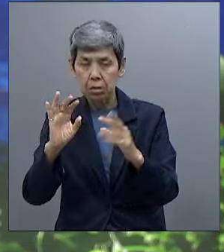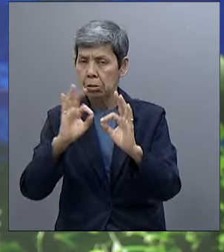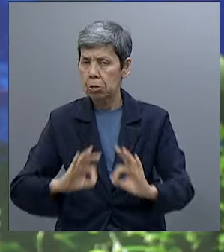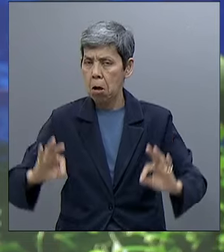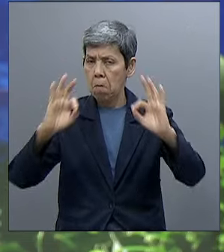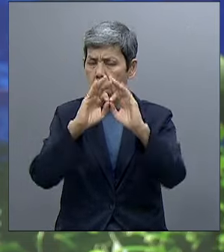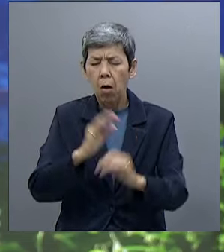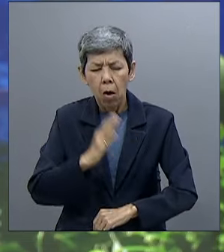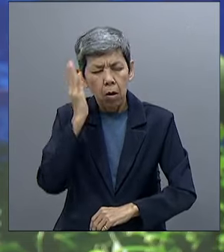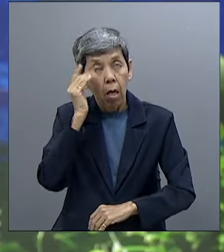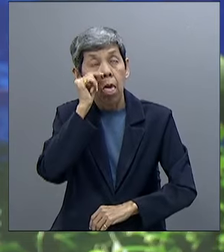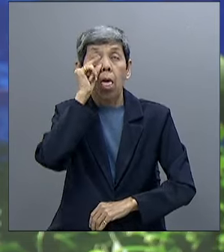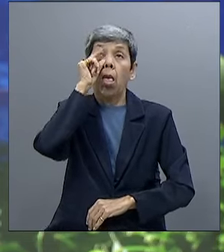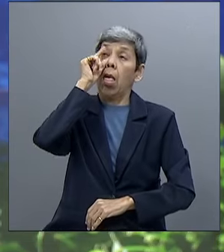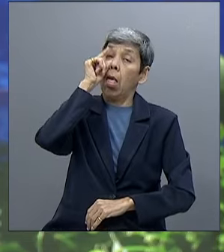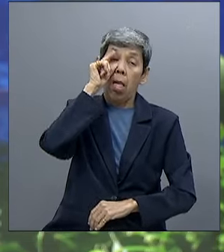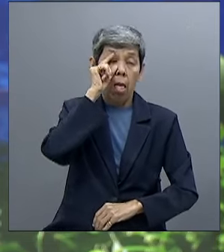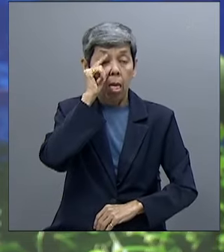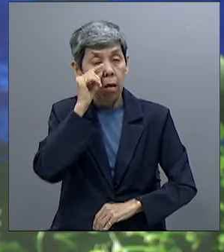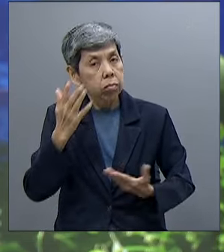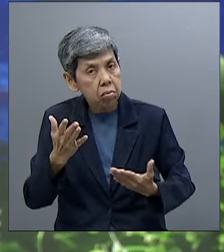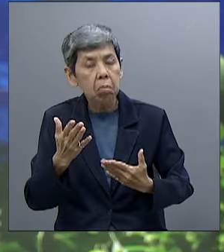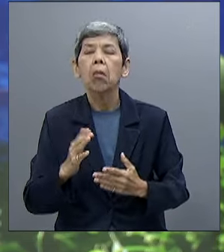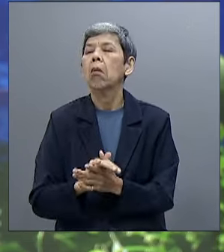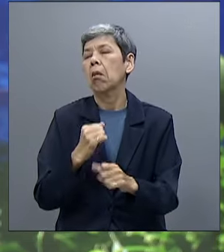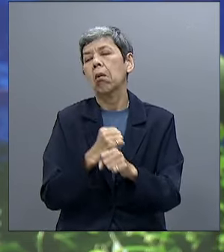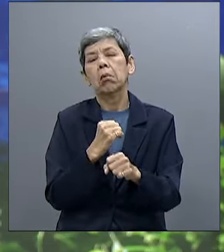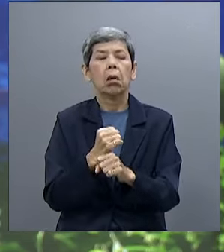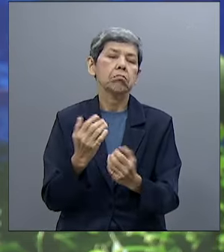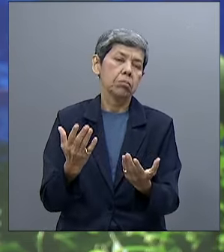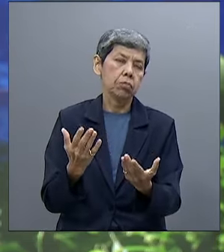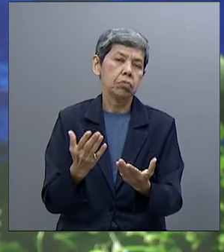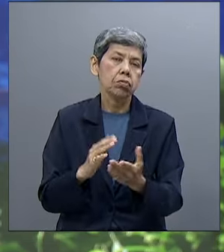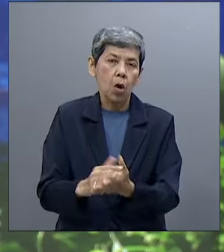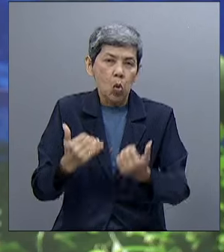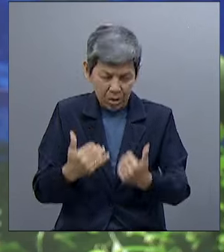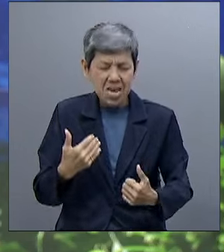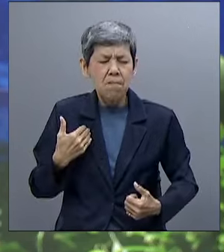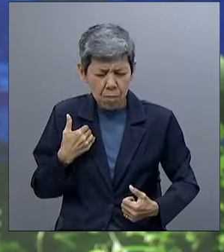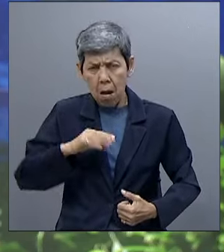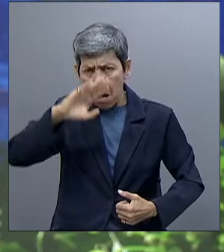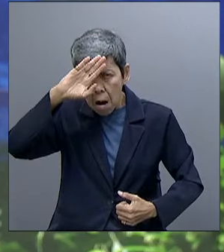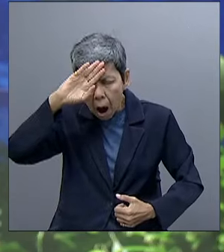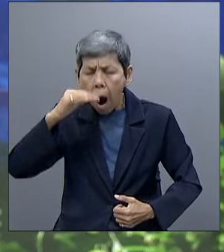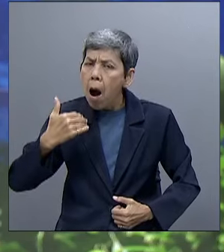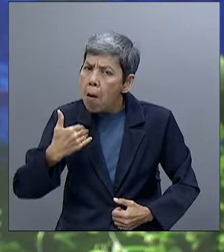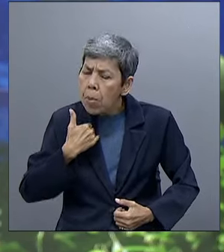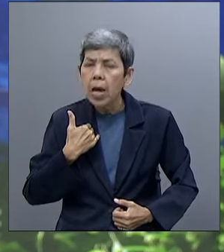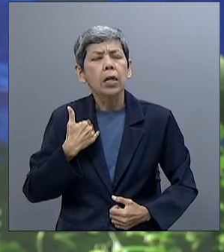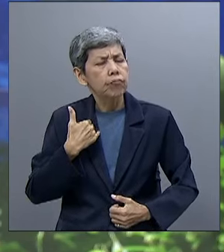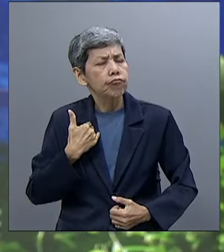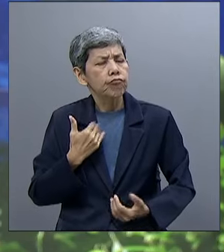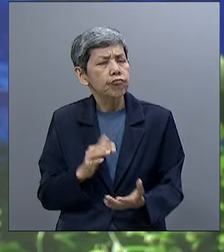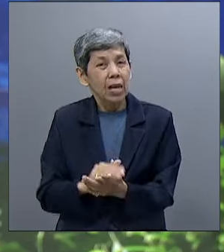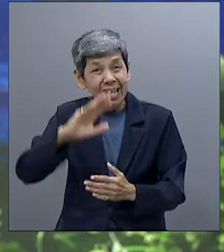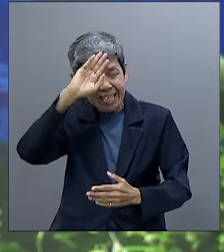เพราะถ้านอนไม่ดีกิจกรรมต่างๆที่เหลือก็อาจจะทำได้ไม่มีประสิทธิภาพนะครับวันนี้มีอีก 1โรคที่จะมาชวนคุณผู้ชมพูดคุยครับนั่นก็คือ